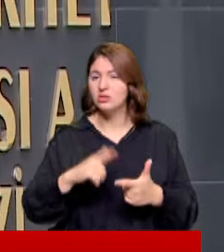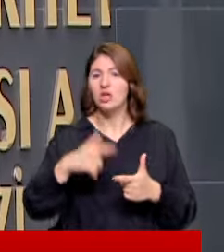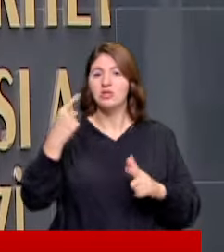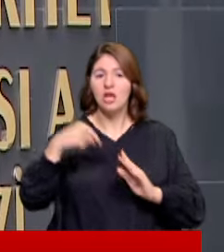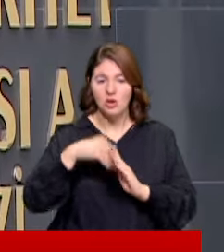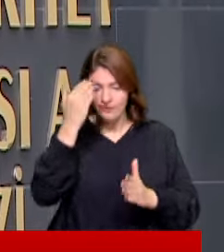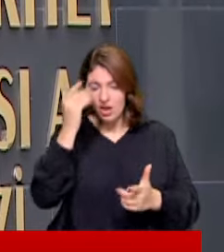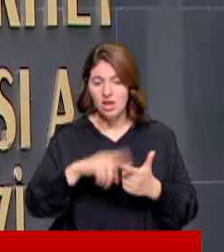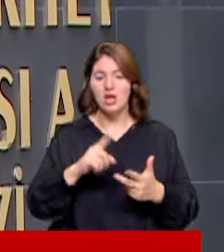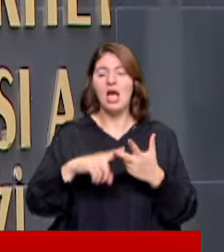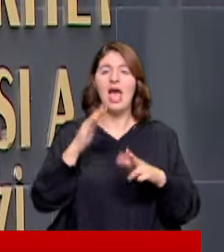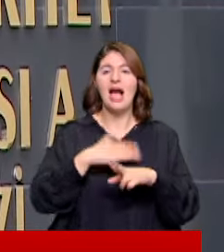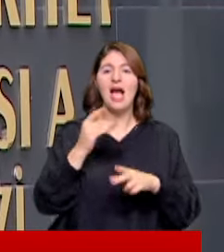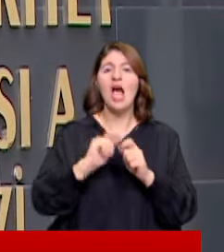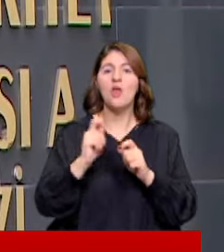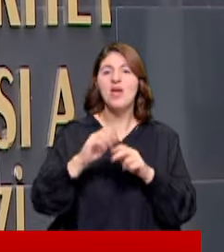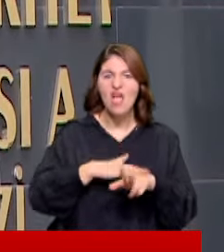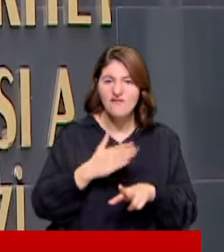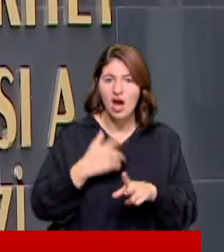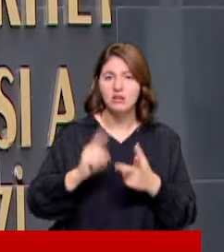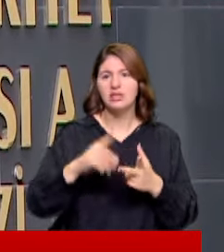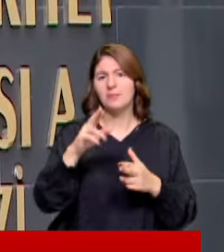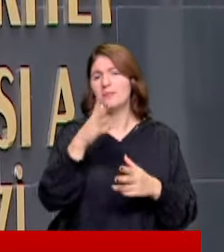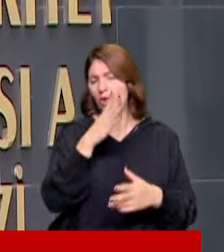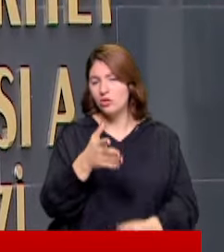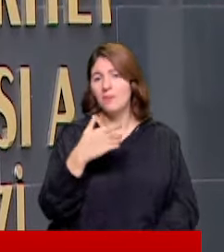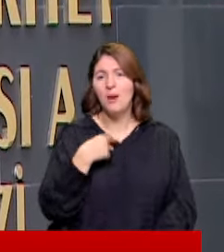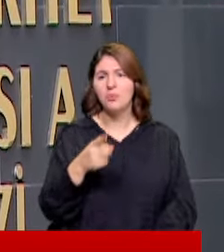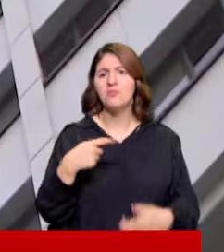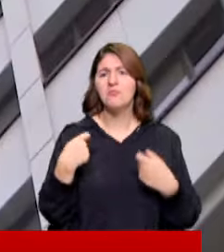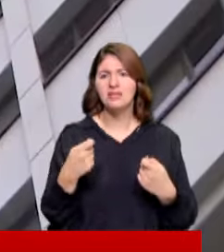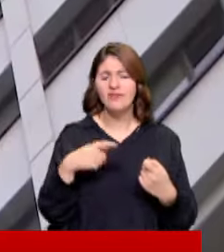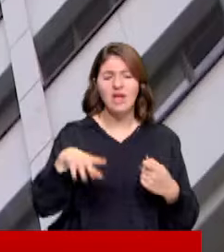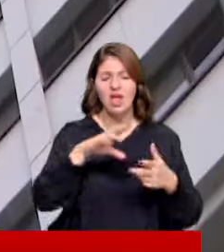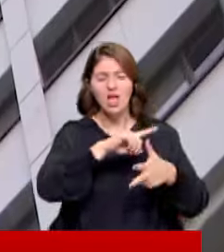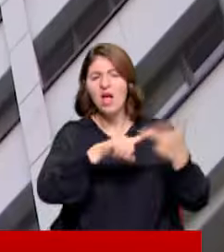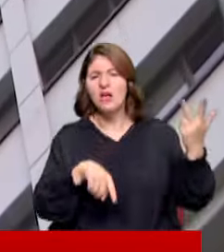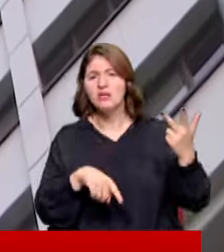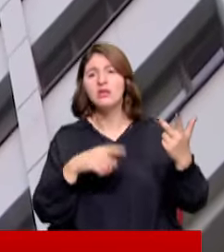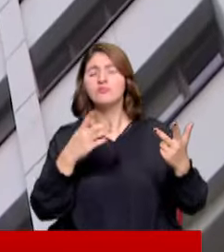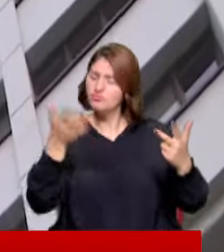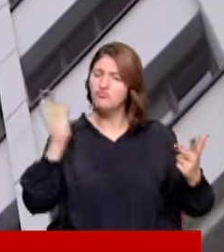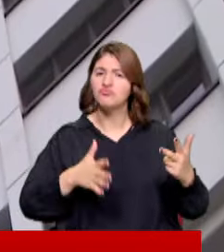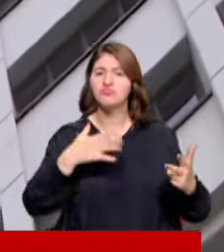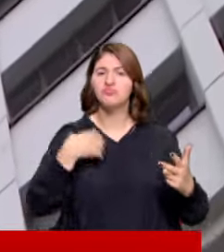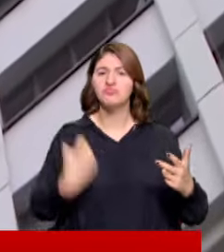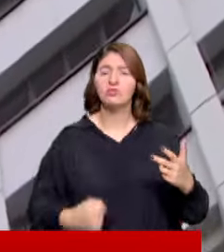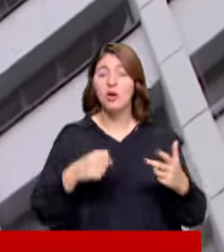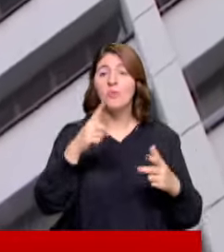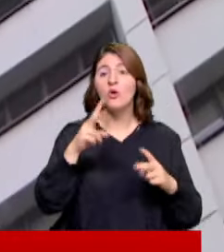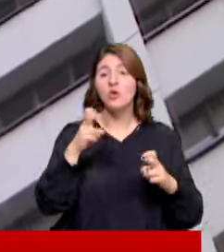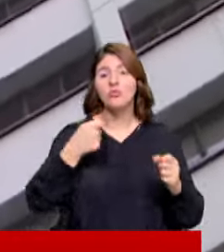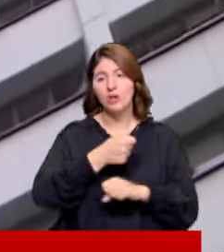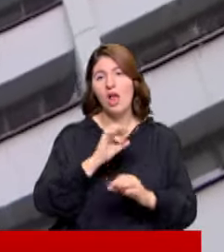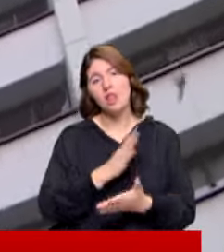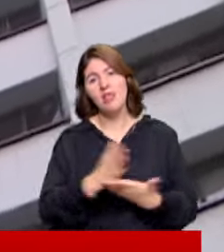yoksulluk, ekonominin yavaşlaması gibi şeyler olduğunu biliyoruz. Ben bu maliyetlerin tamamını göze alarak bu konudaki